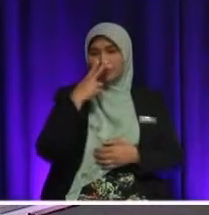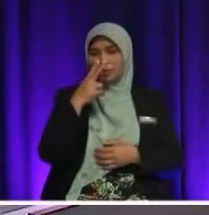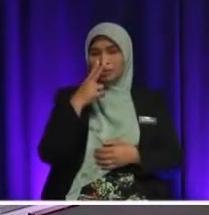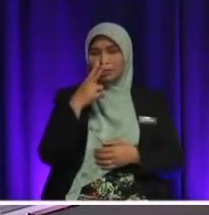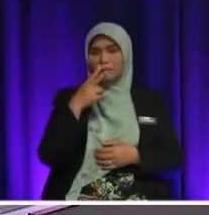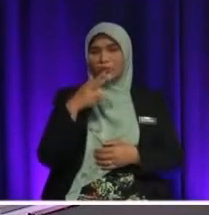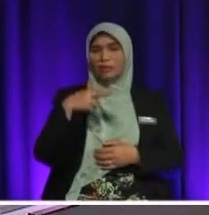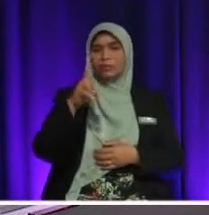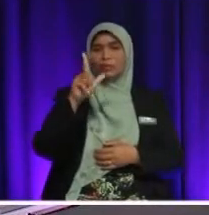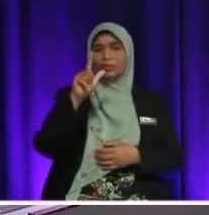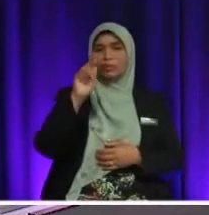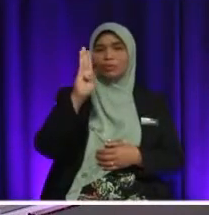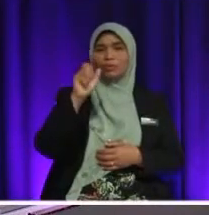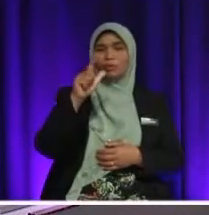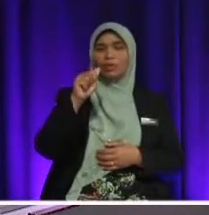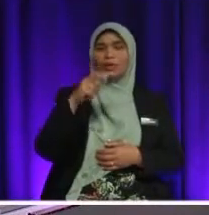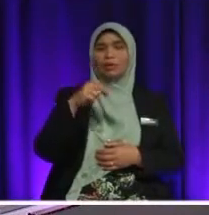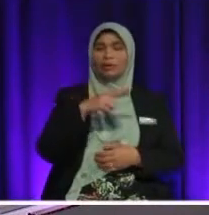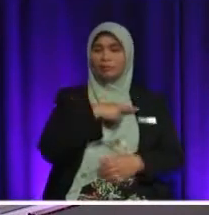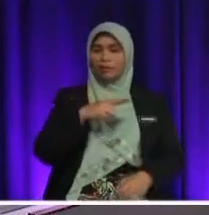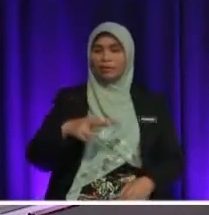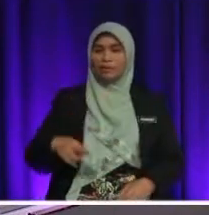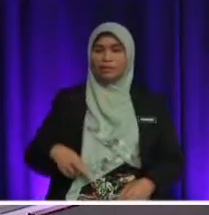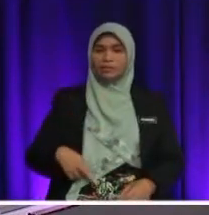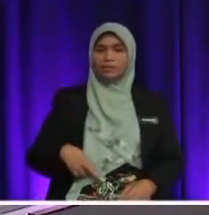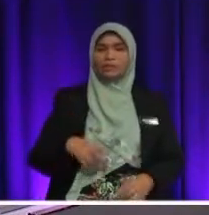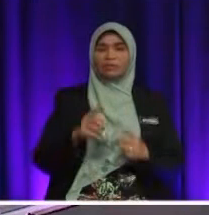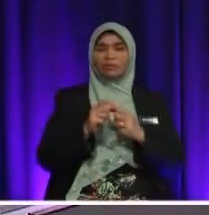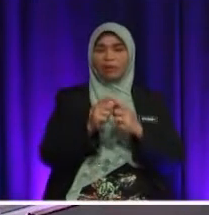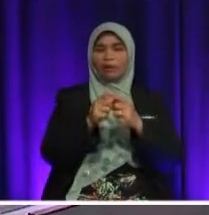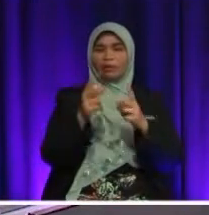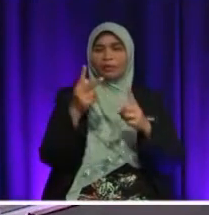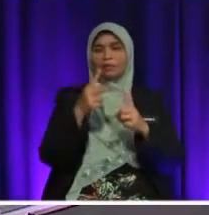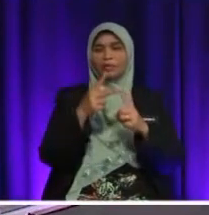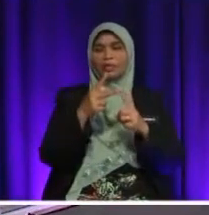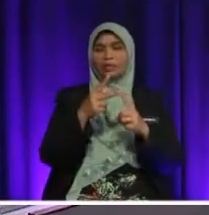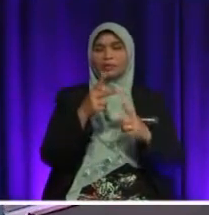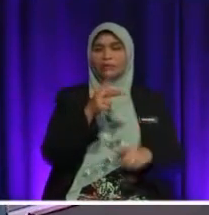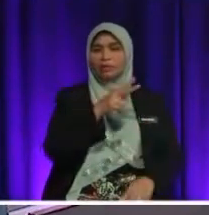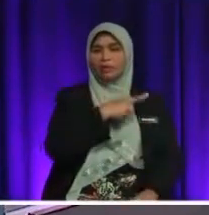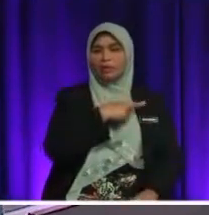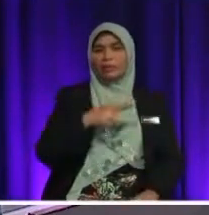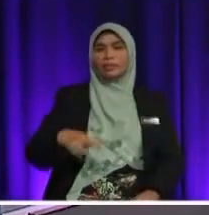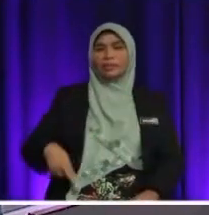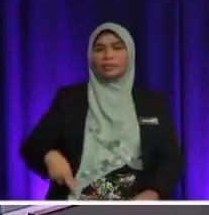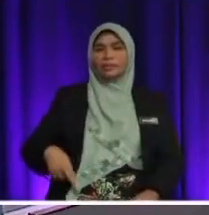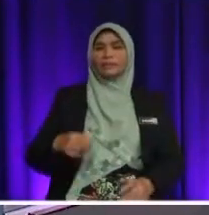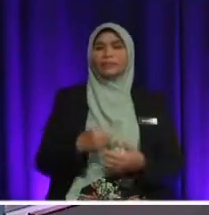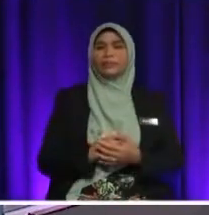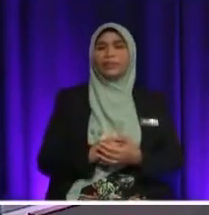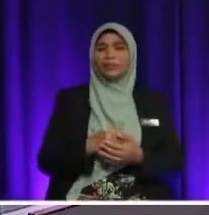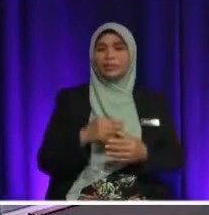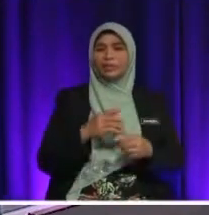hulubalang Raja Syahbandar D sangat-sangat kepada pemerintah desanya taat kepada